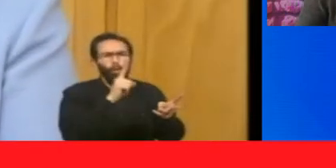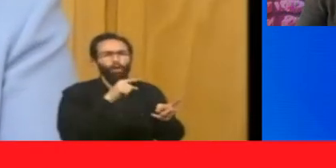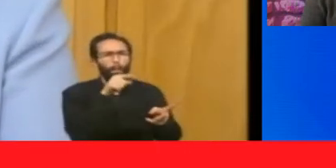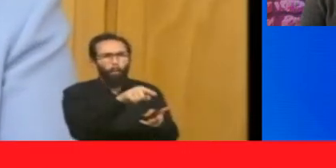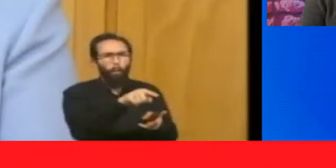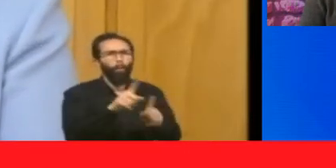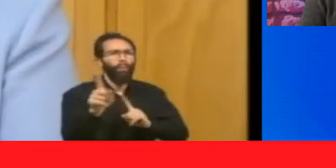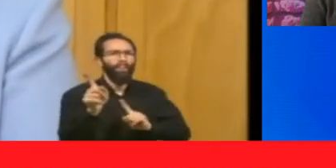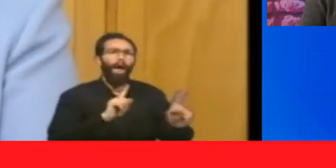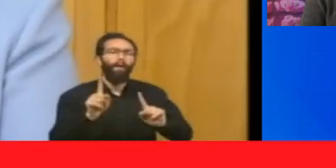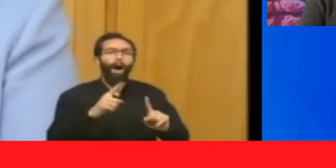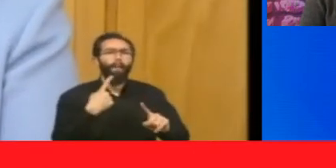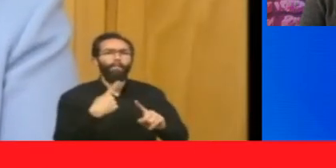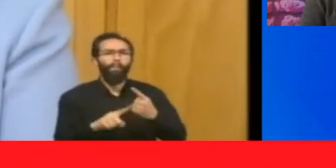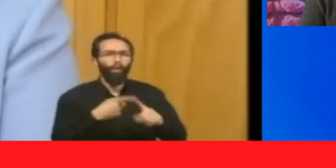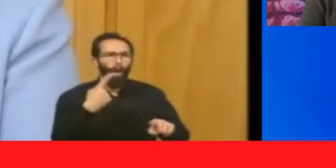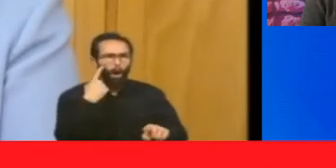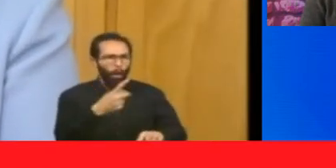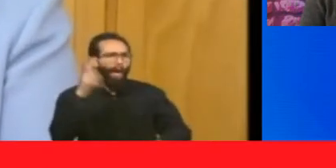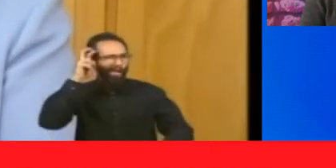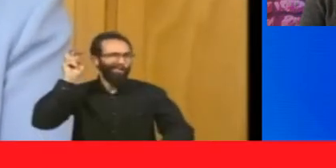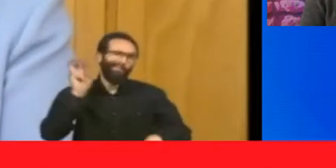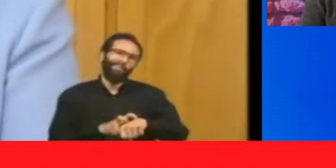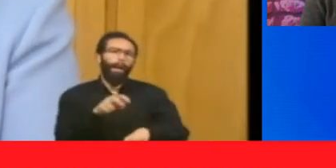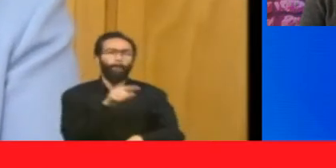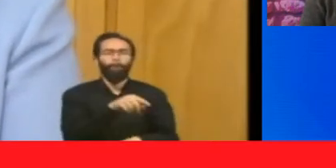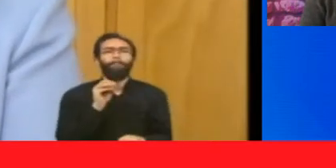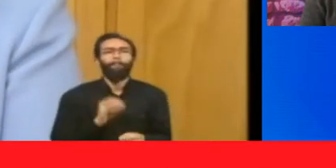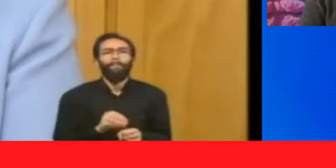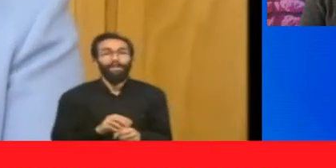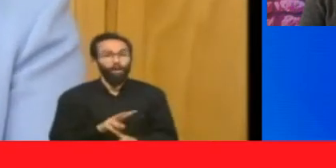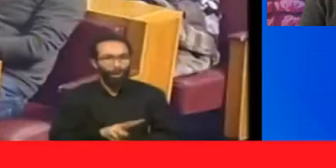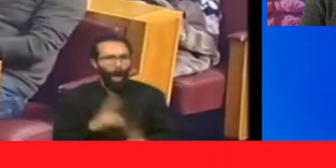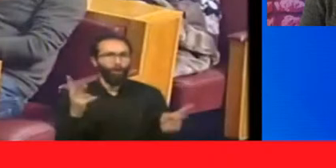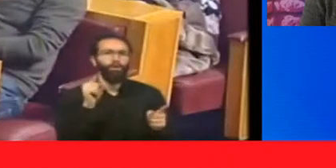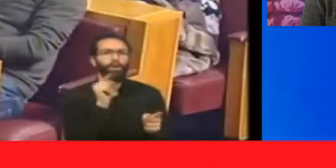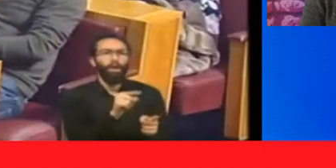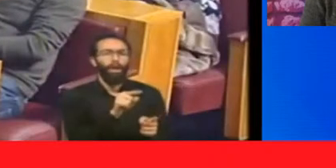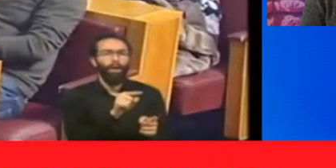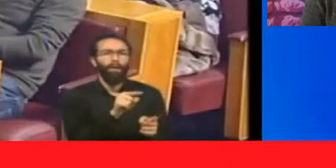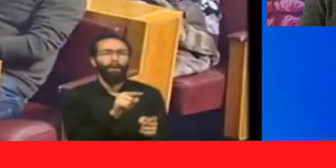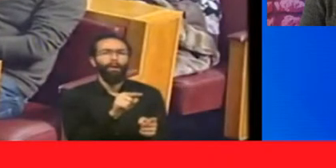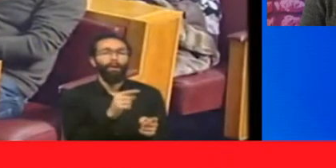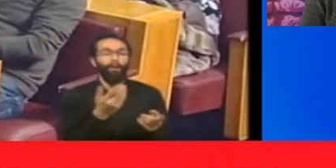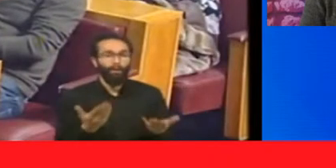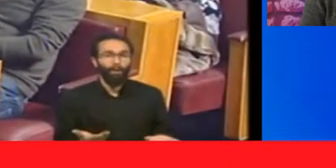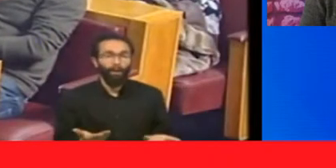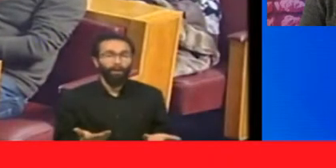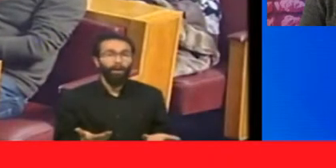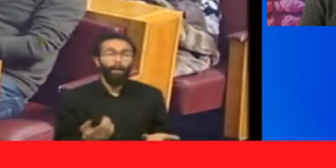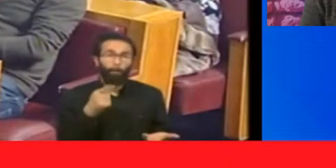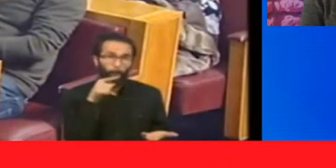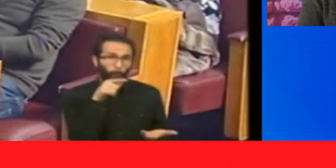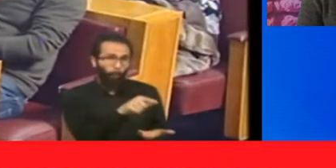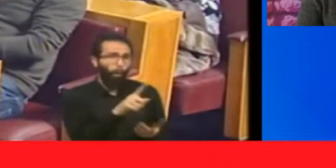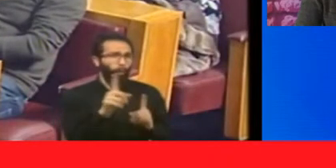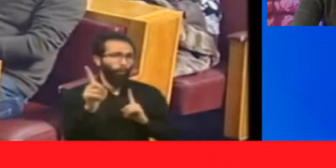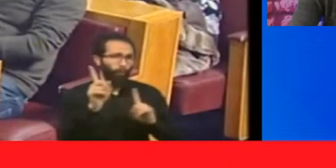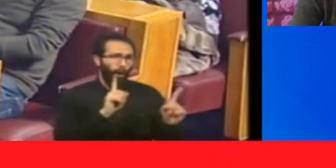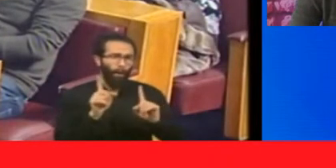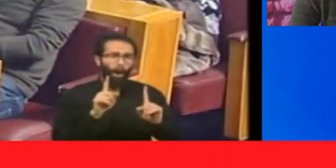intikam davasıdır değerli arkadaşlar. Bunun altını da çok net olarak çizmek istiyorum. Bu